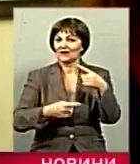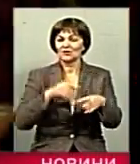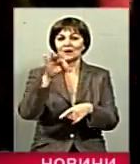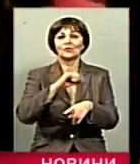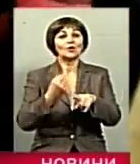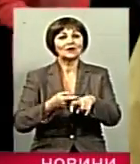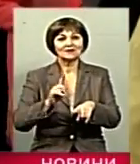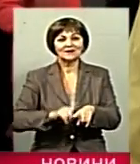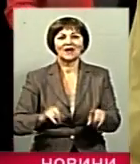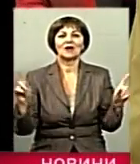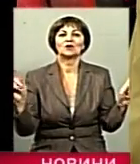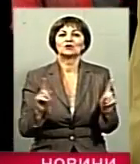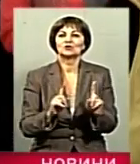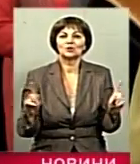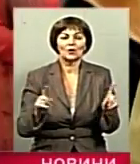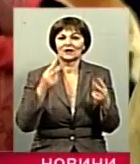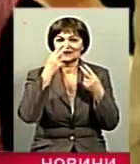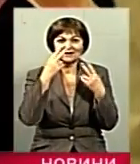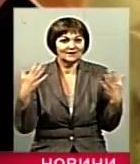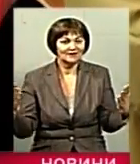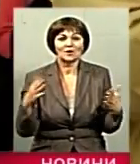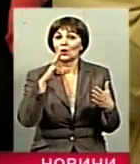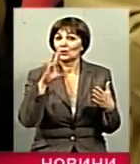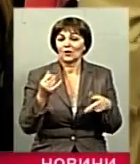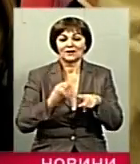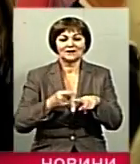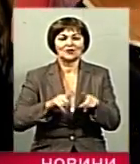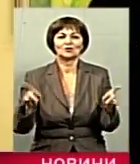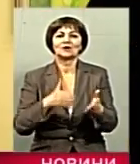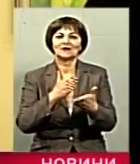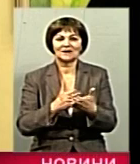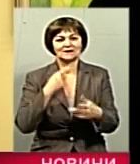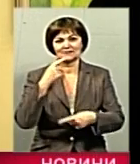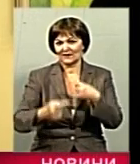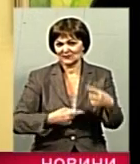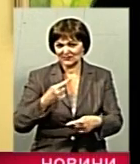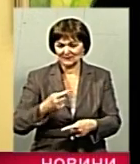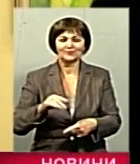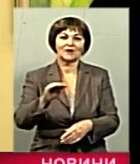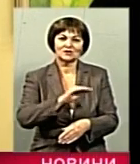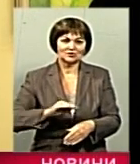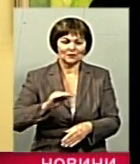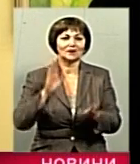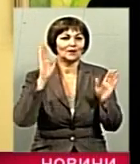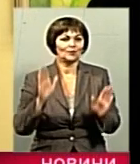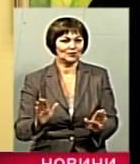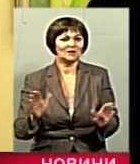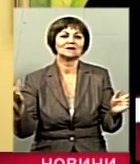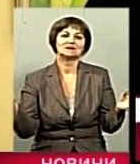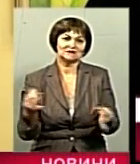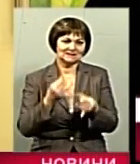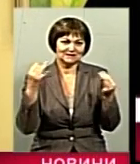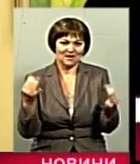те, що не видно, але те, що існує завжди. Житомирянам буде цікаво